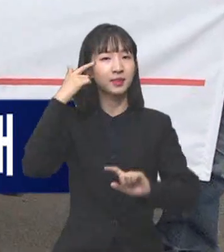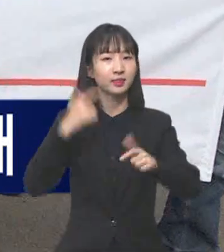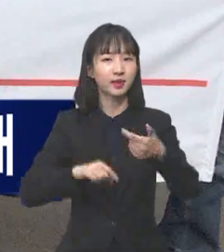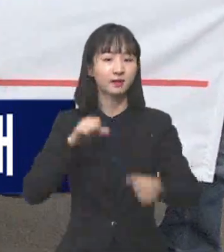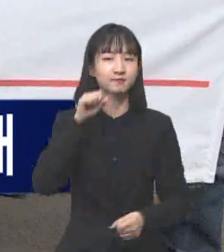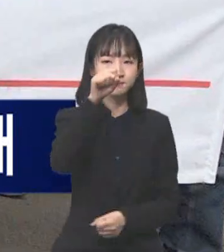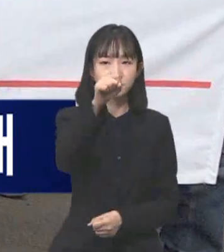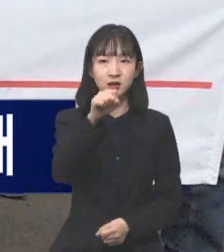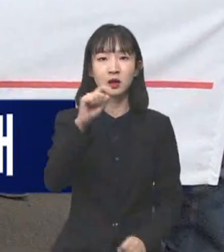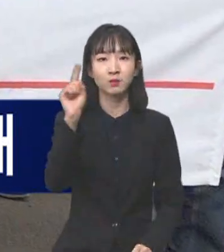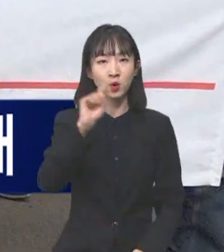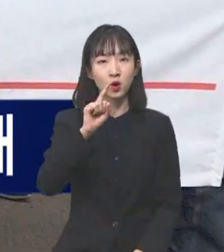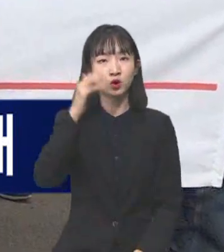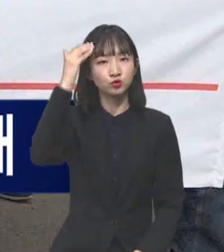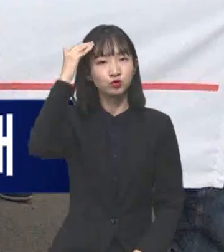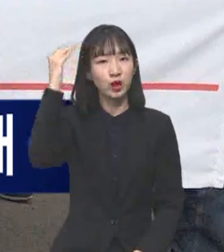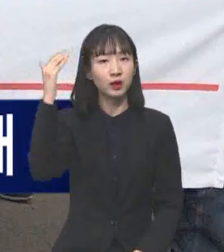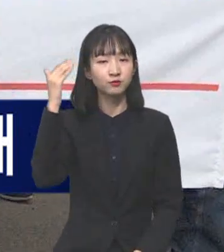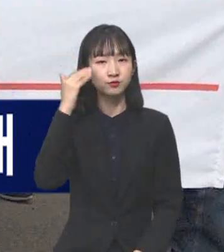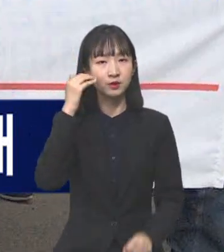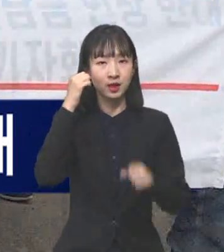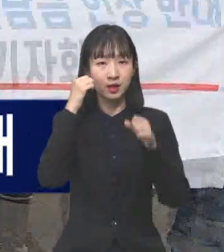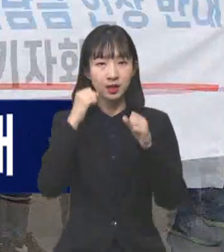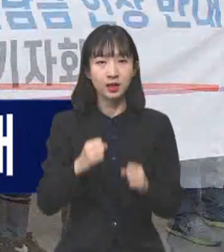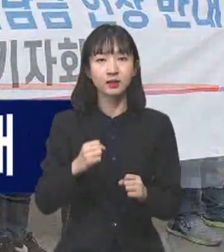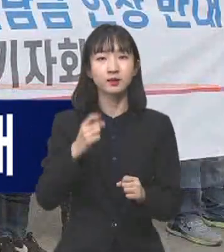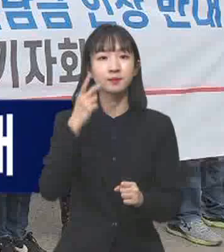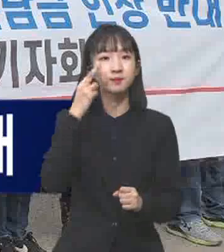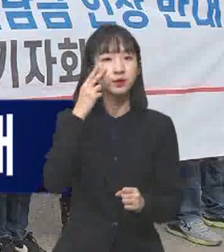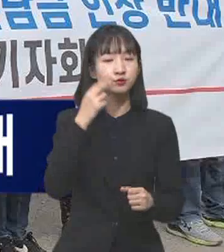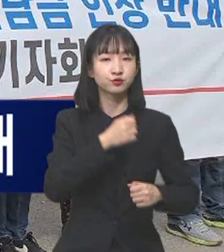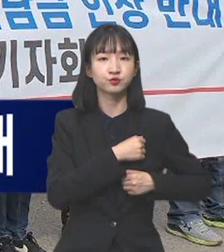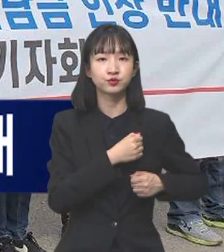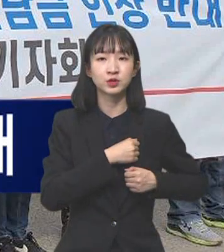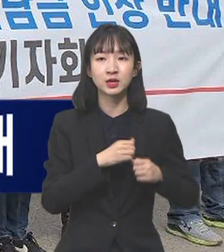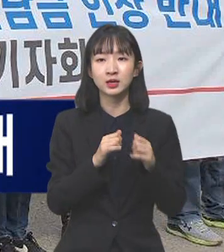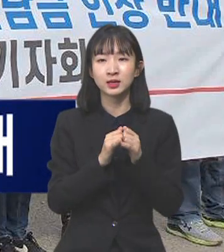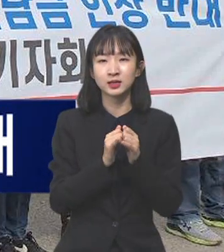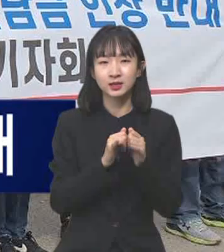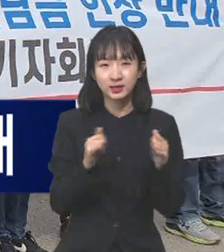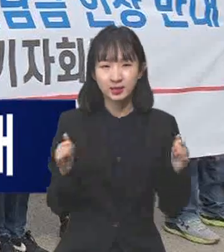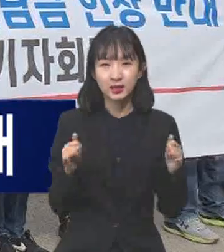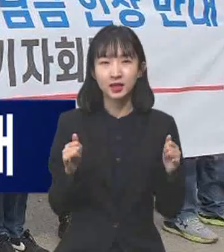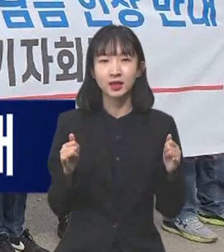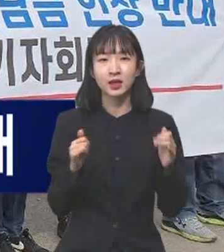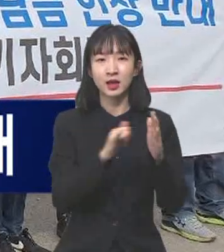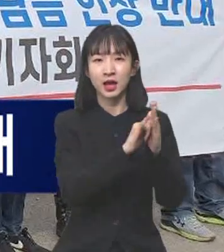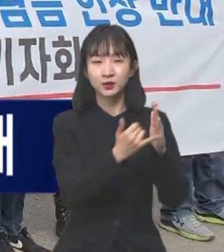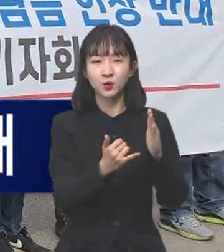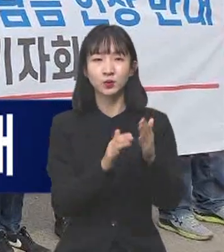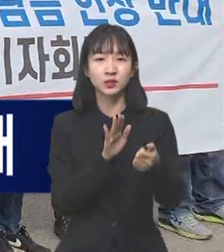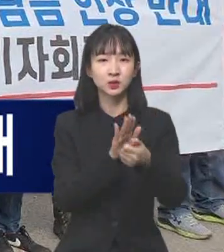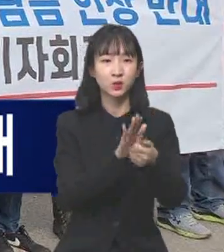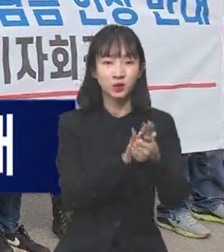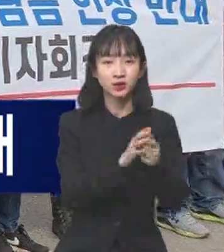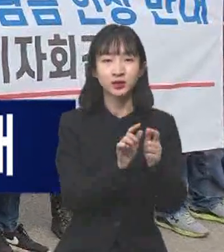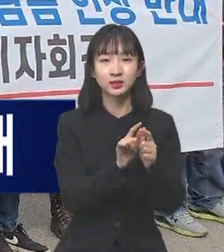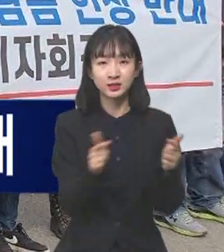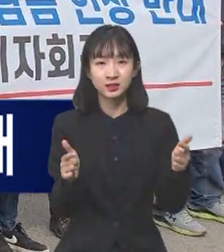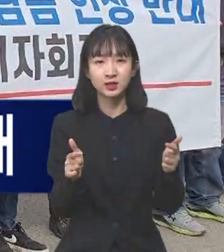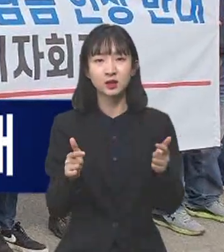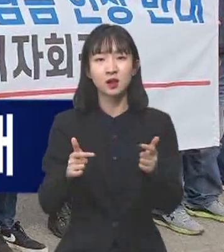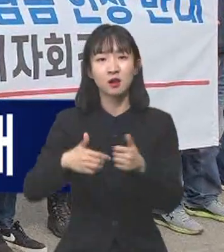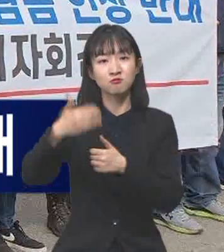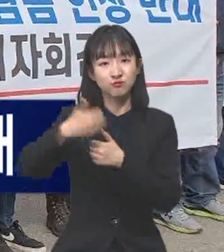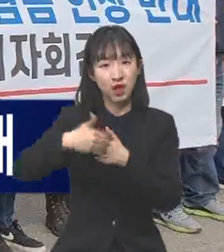주한미군 주둔비용 전에 게 한국의 또는 계획이 위해 준비 태세 와 주한 미군 군속 및 가족지원 항목 신설을 압박하는 미국의